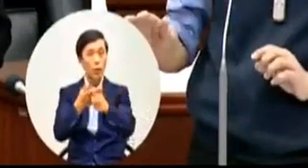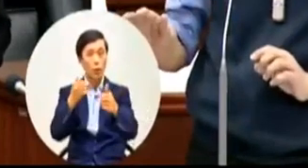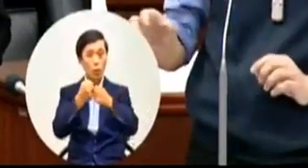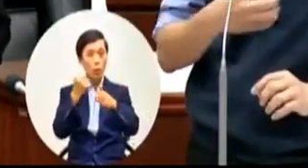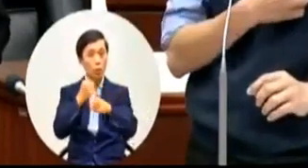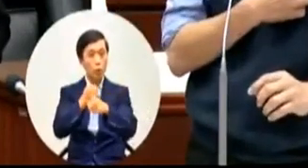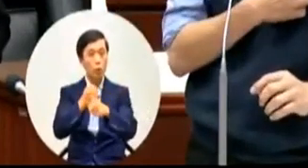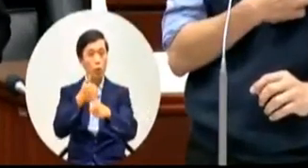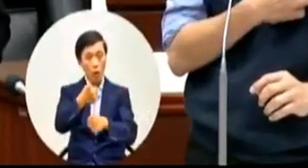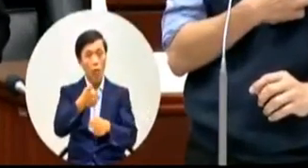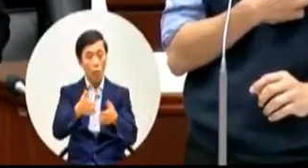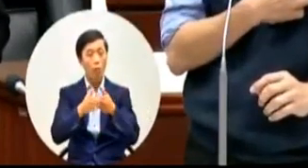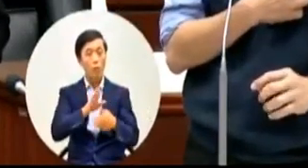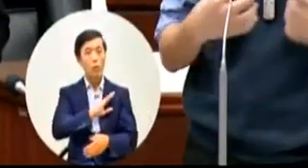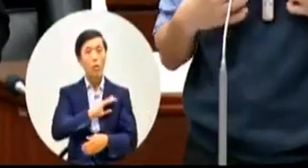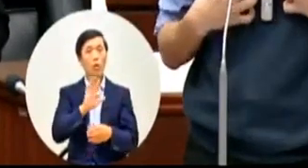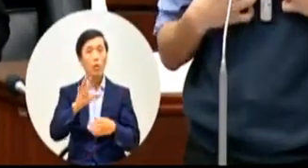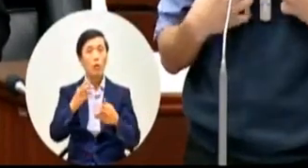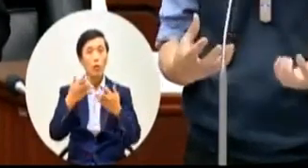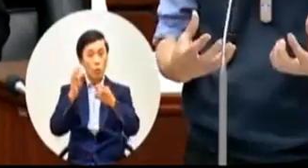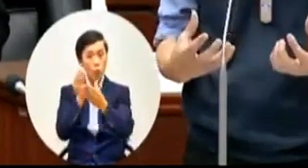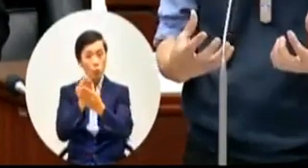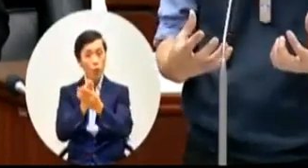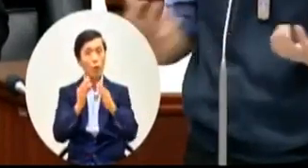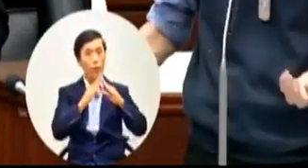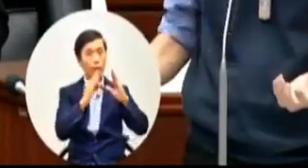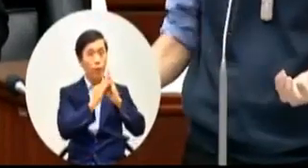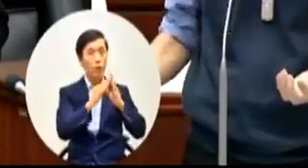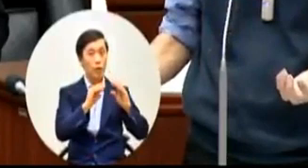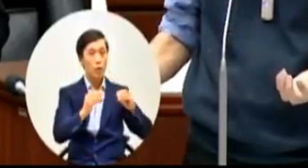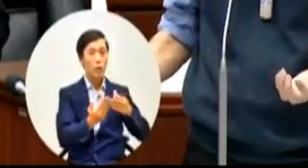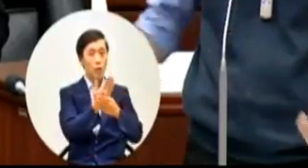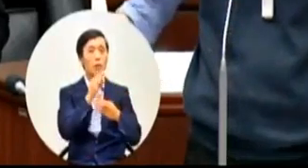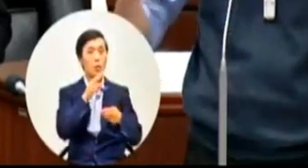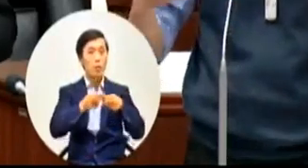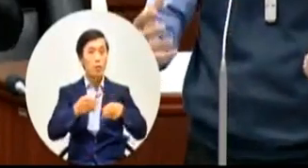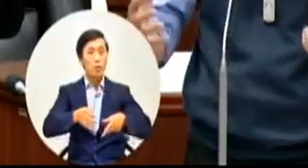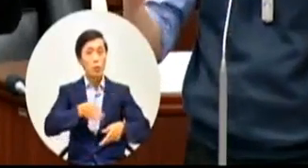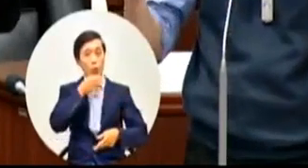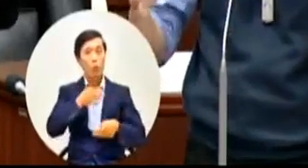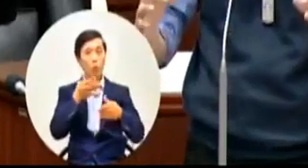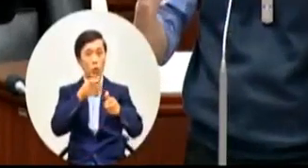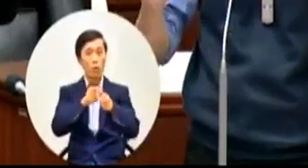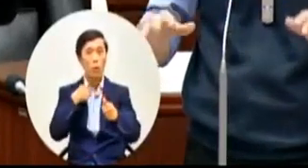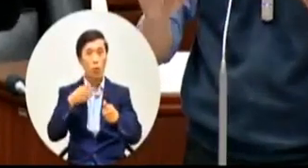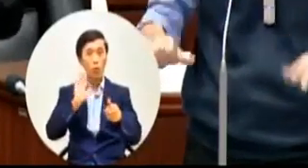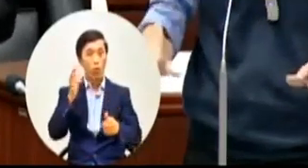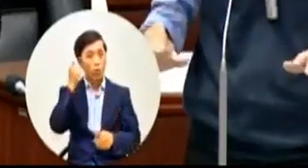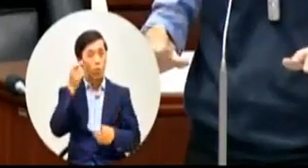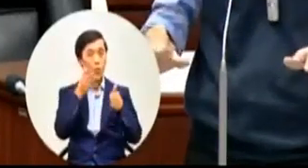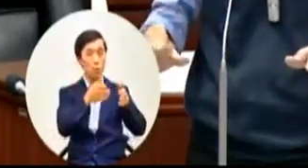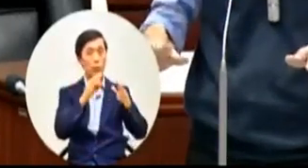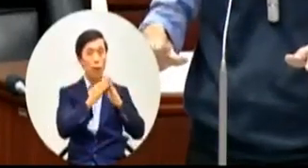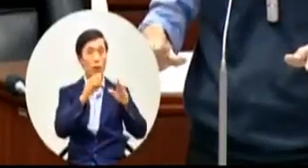股票跟房地产它是个信心问题我不想帮房地产做代言人当大家对高雄越来越有